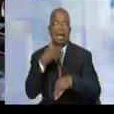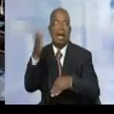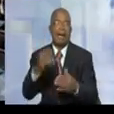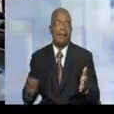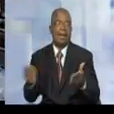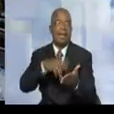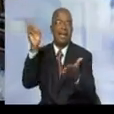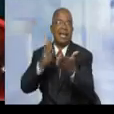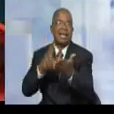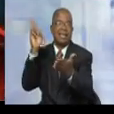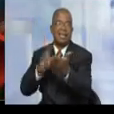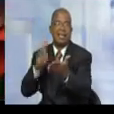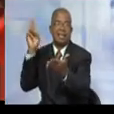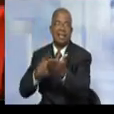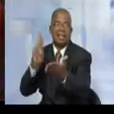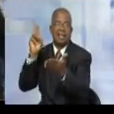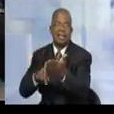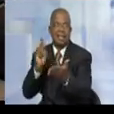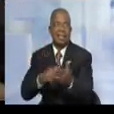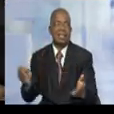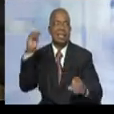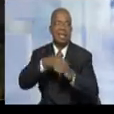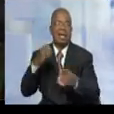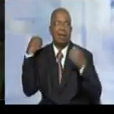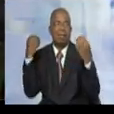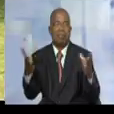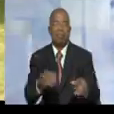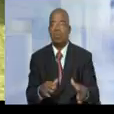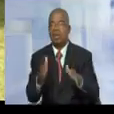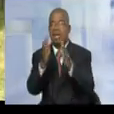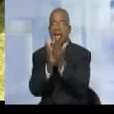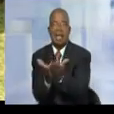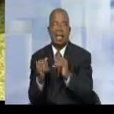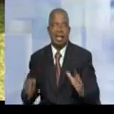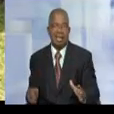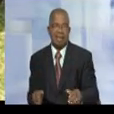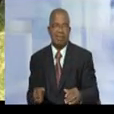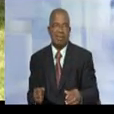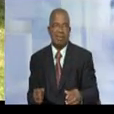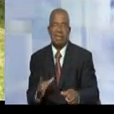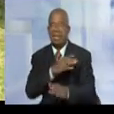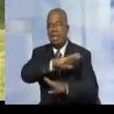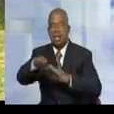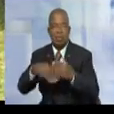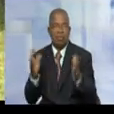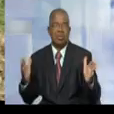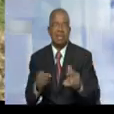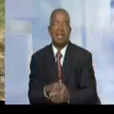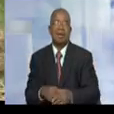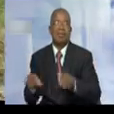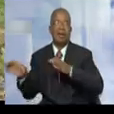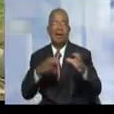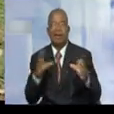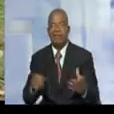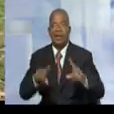d'ouvrages littéraires. Ces activités socio-éducatives, pédagogiques et communicatives ont abouti sur le concours de la plus belle